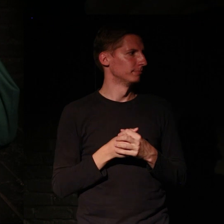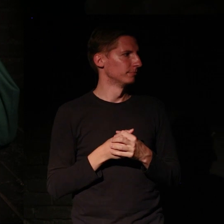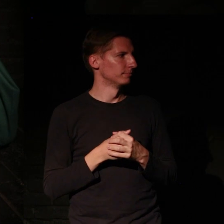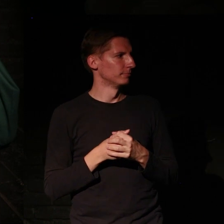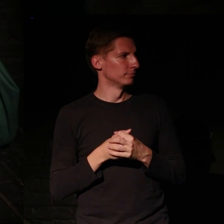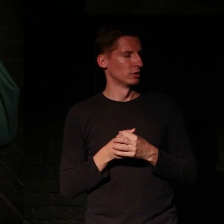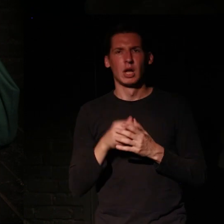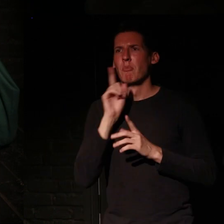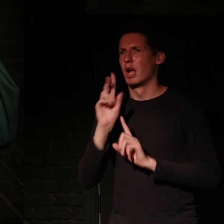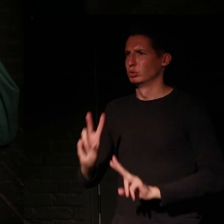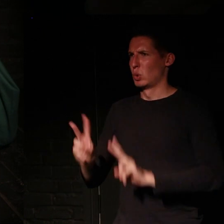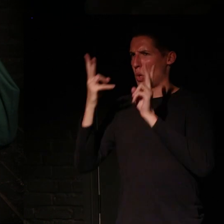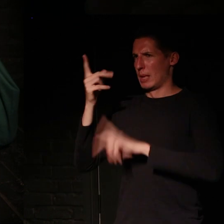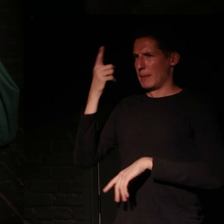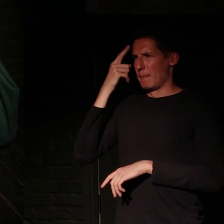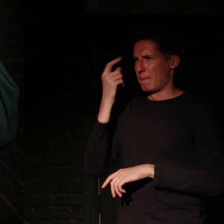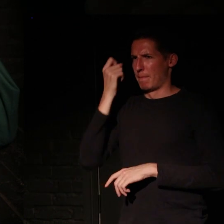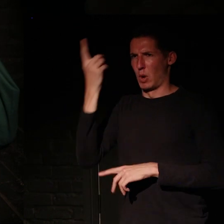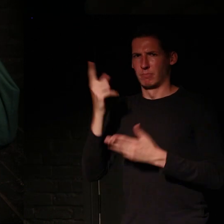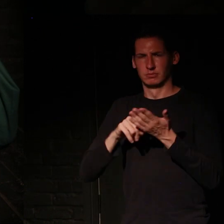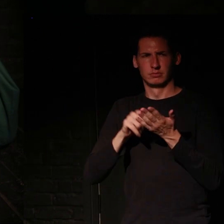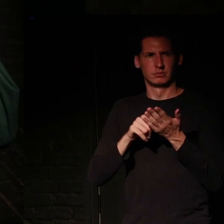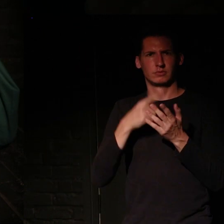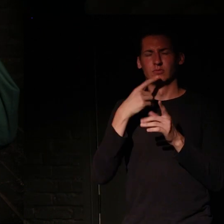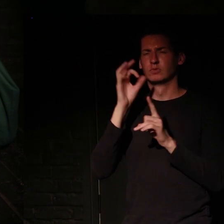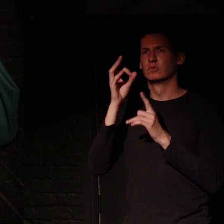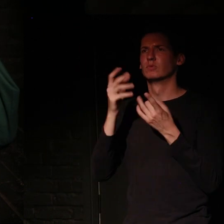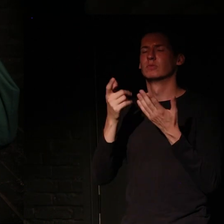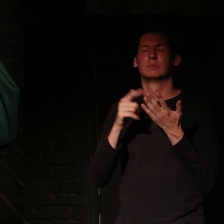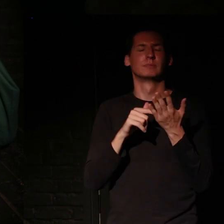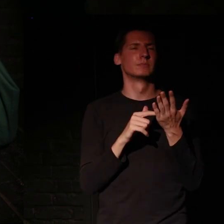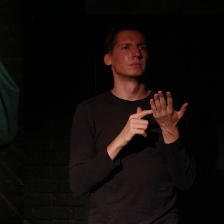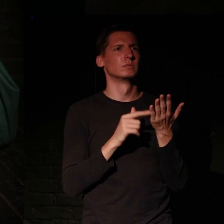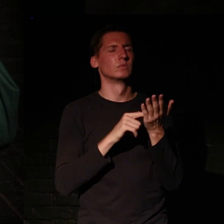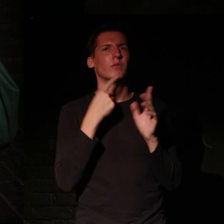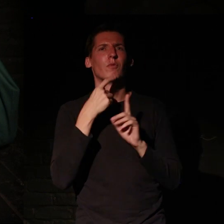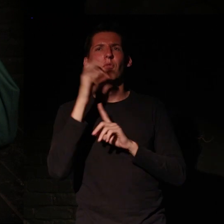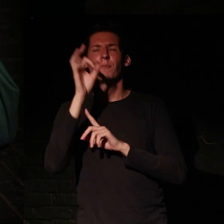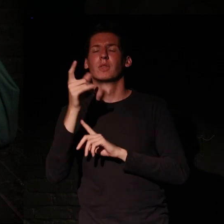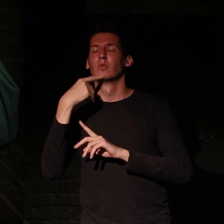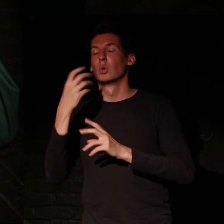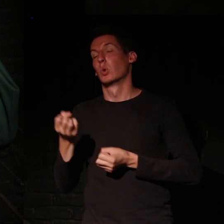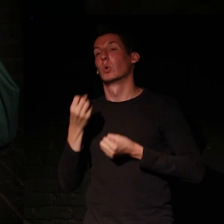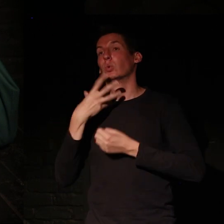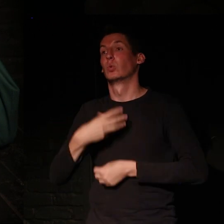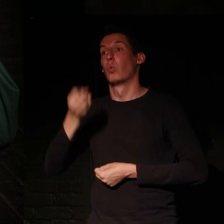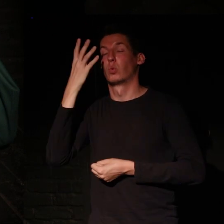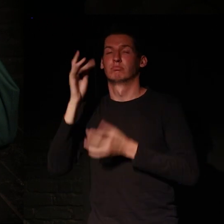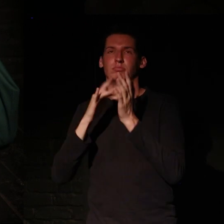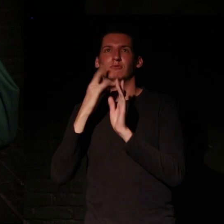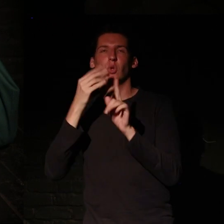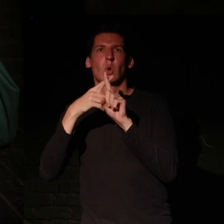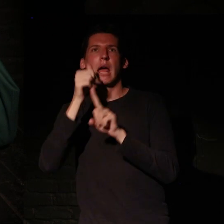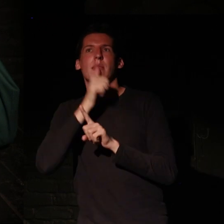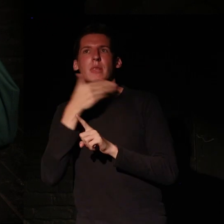Skąd ten pomysł? Także umiłowany uczeń Jezusa, który jest właściwie postacią anonimową, to, że